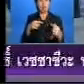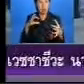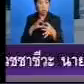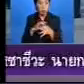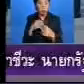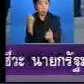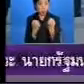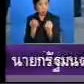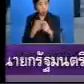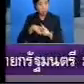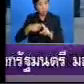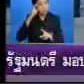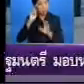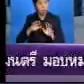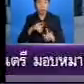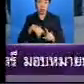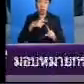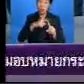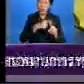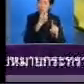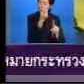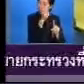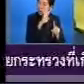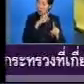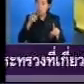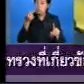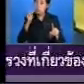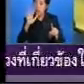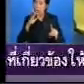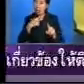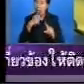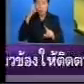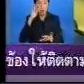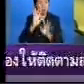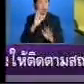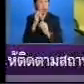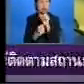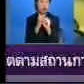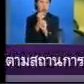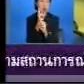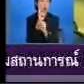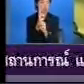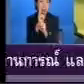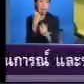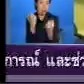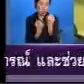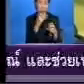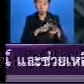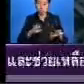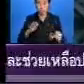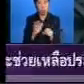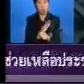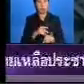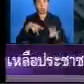ยะแรกเนี่ยต้องใช้เวลาประมาณ 14-15 เดือนซึ่งคาดว่าจะใช้ระยะเวลาทั้งหมดภายใน2ปีนะครับและจะมีการจัดส่งรถได้ทั้งหมด 4,000